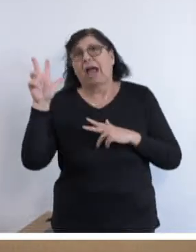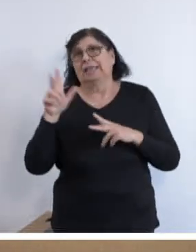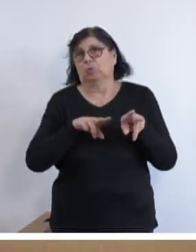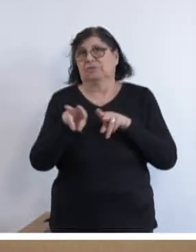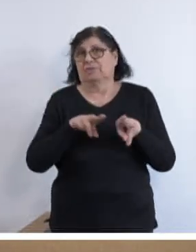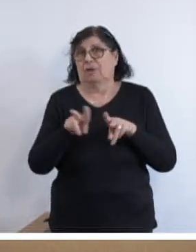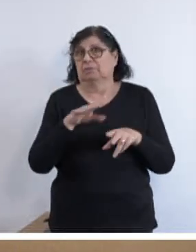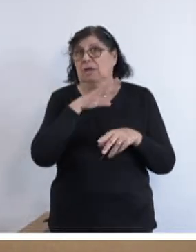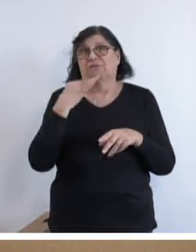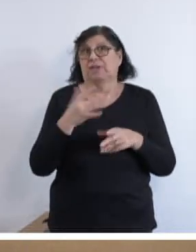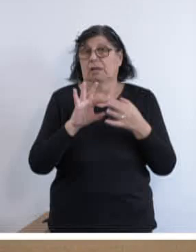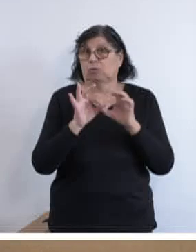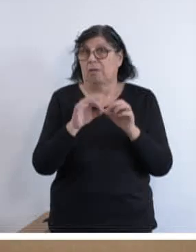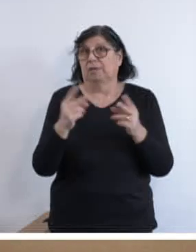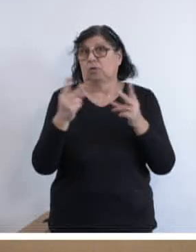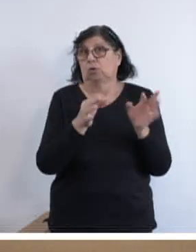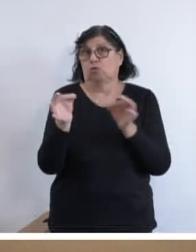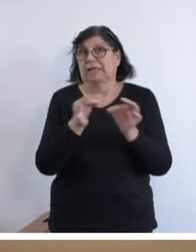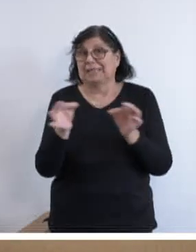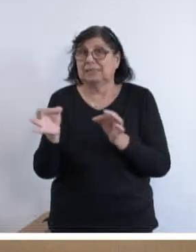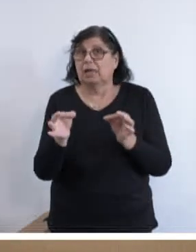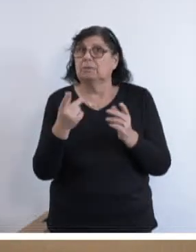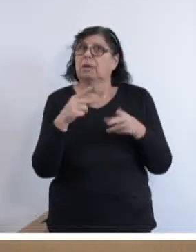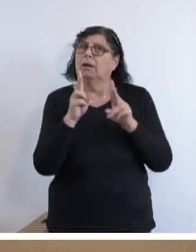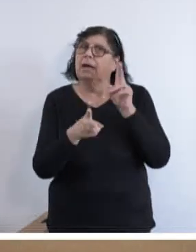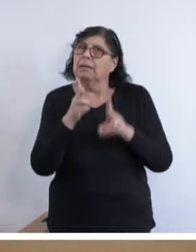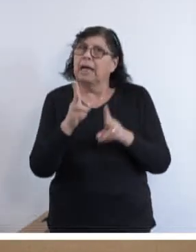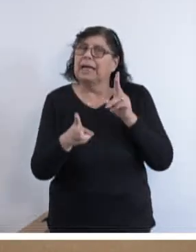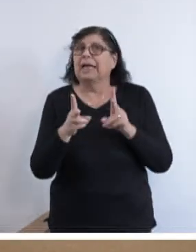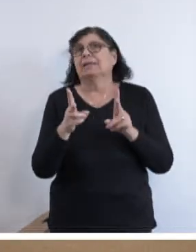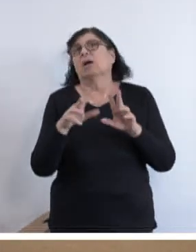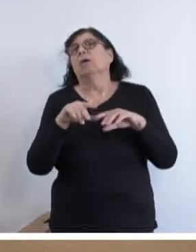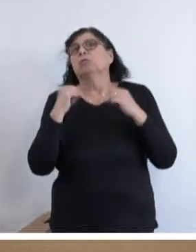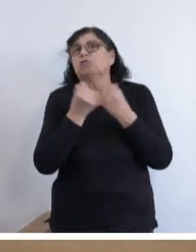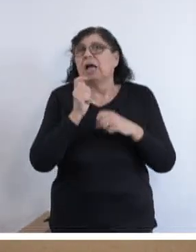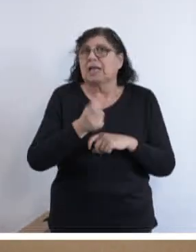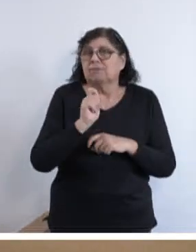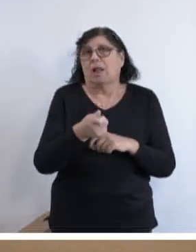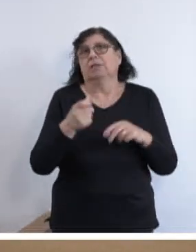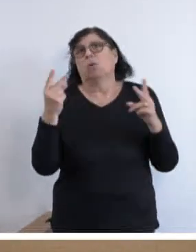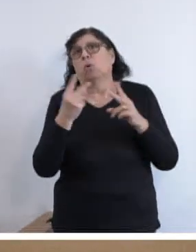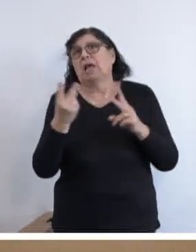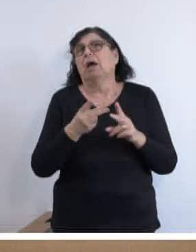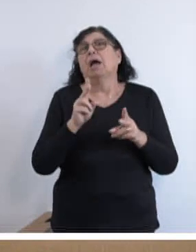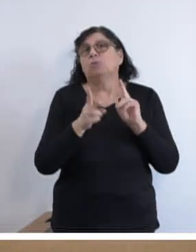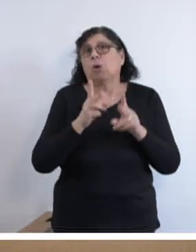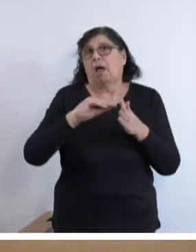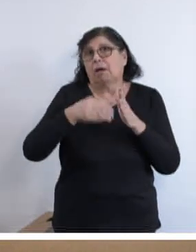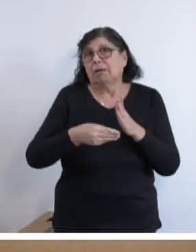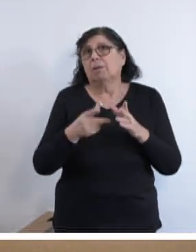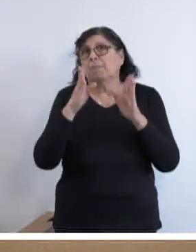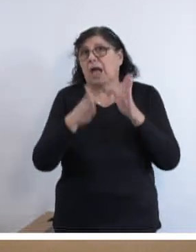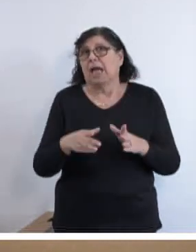für DolmetscherInnen und ÜbersetzerInnen, die im gerichtlichen, im staatsanwaltschaftlichen und im notariellen Bereich tätig